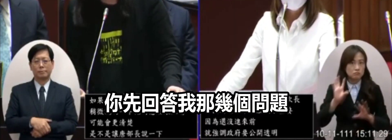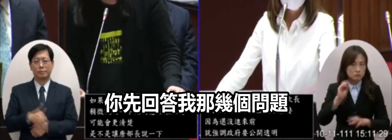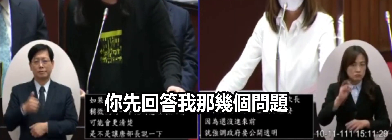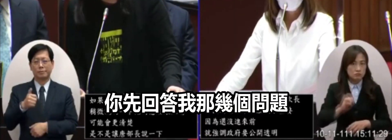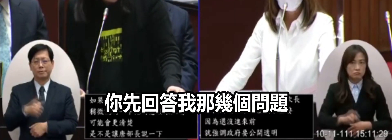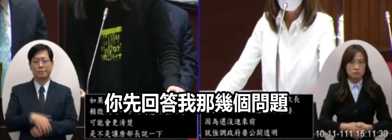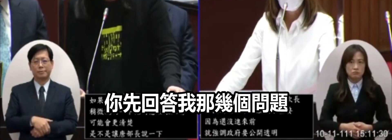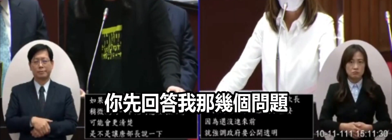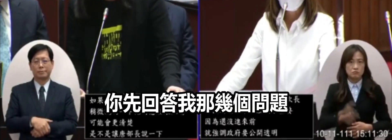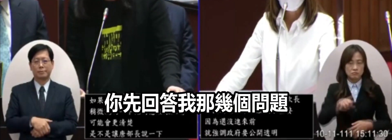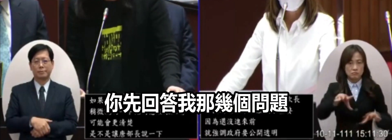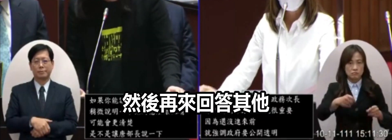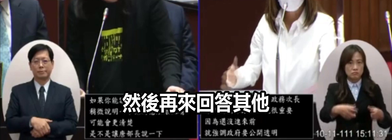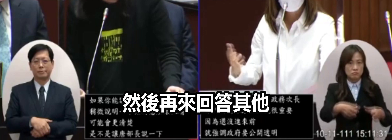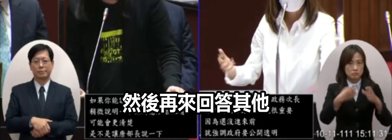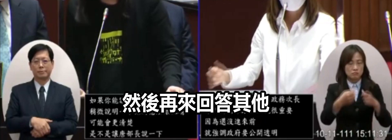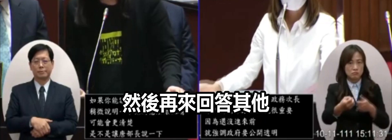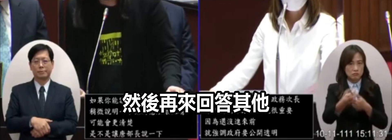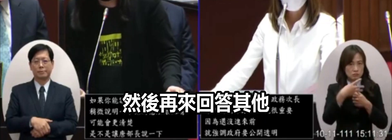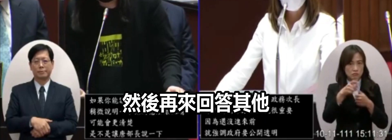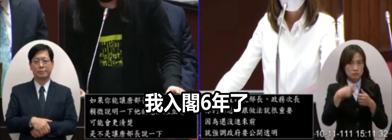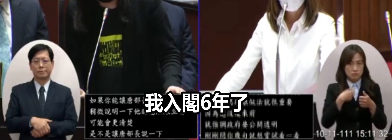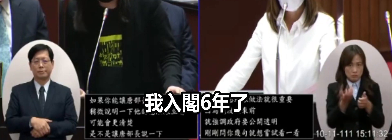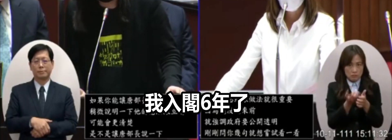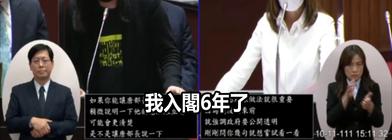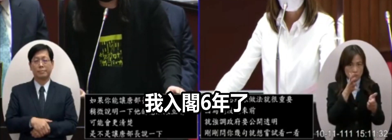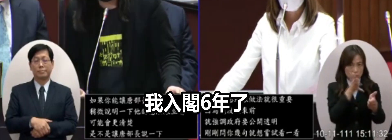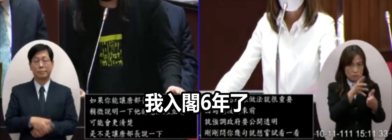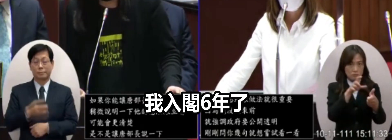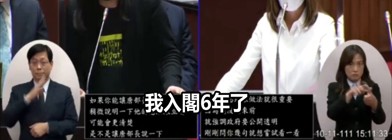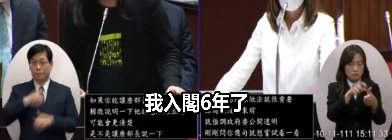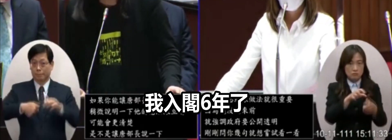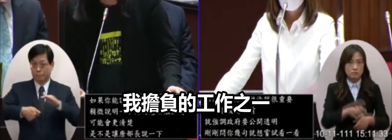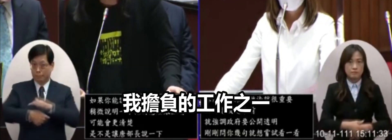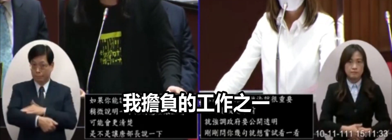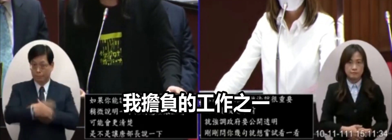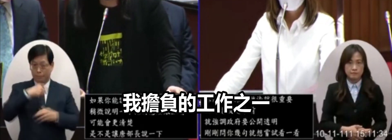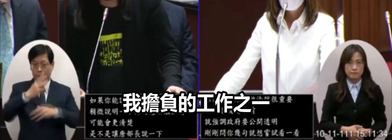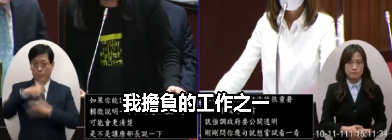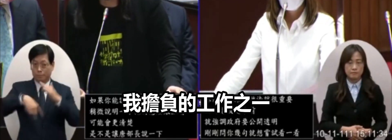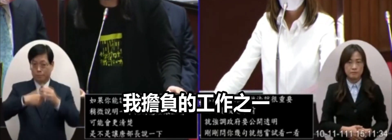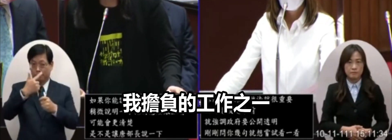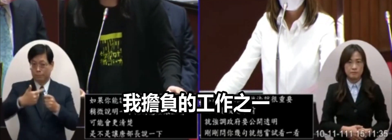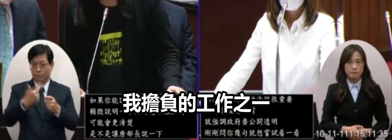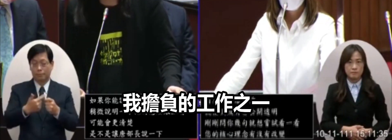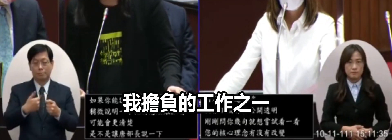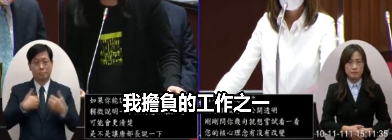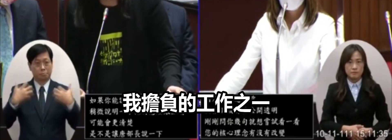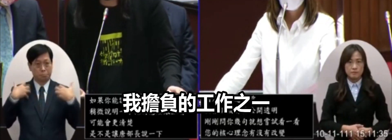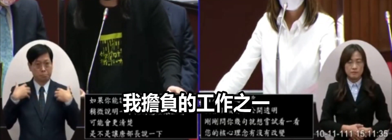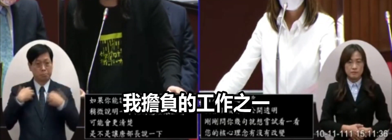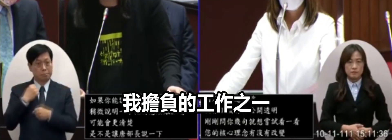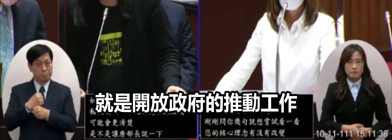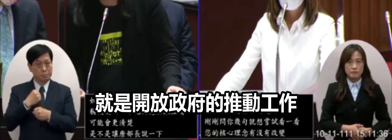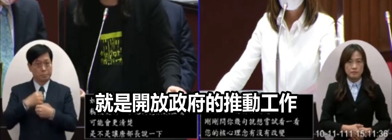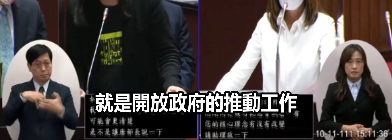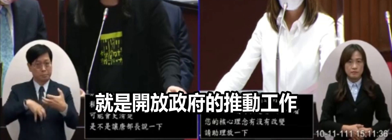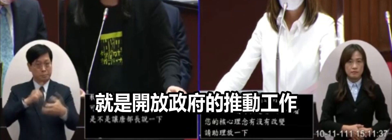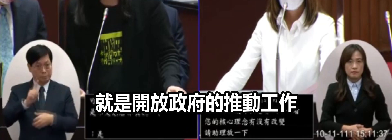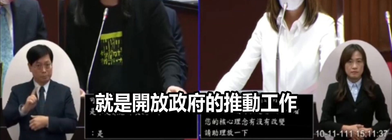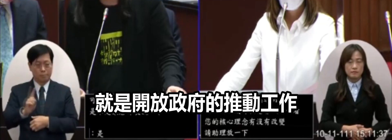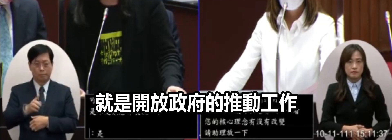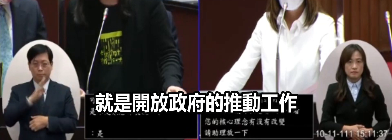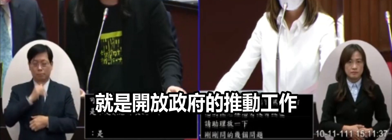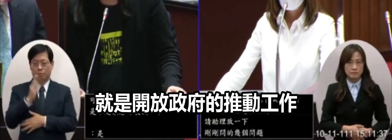谢谢。 你先回答我那几个问题，然后再来回答其他问题。 我入阁六年了，那我担负的工作之一就是